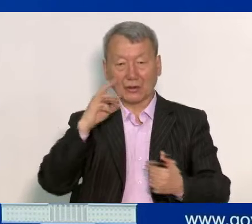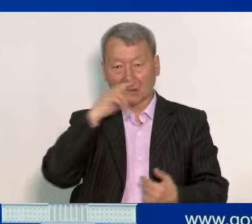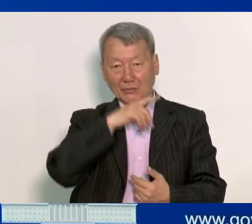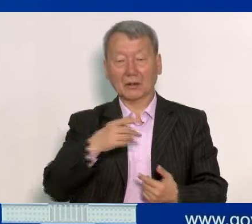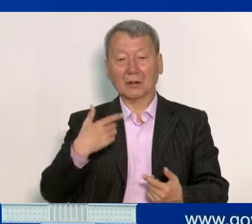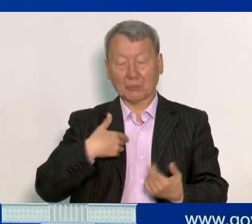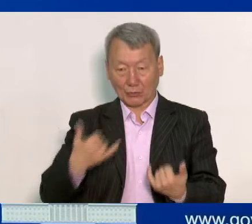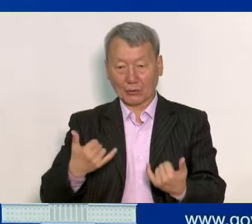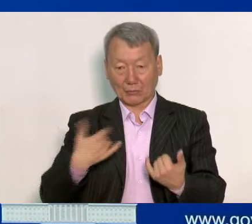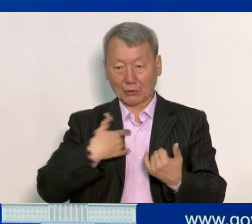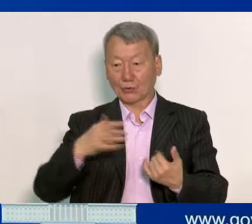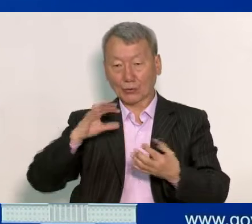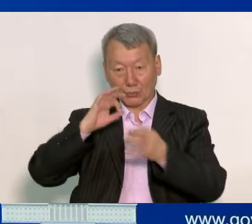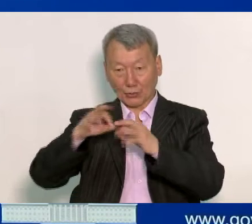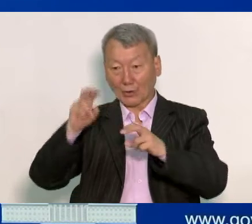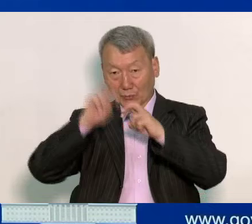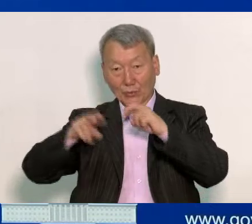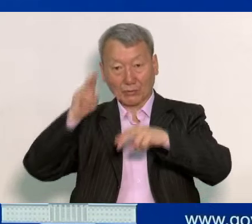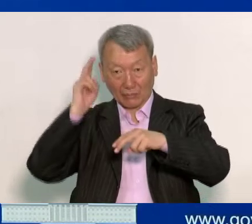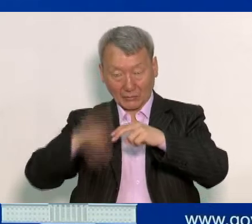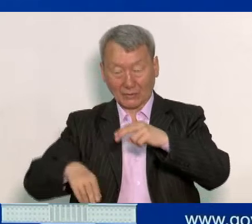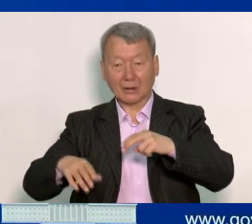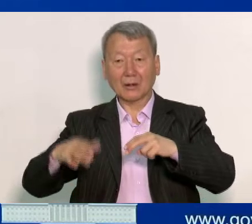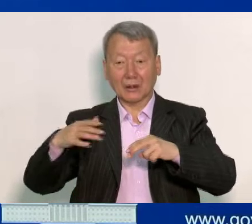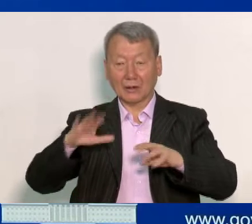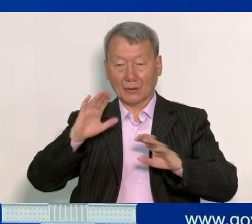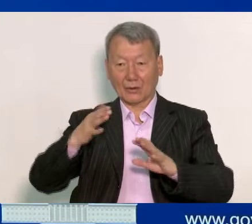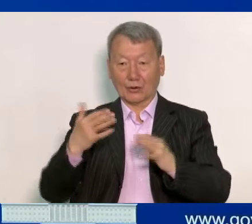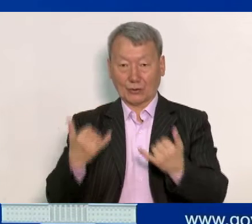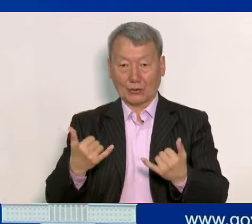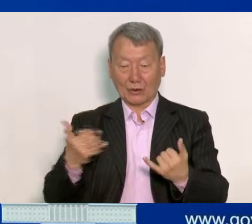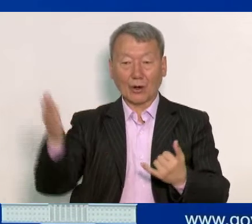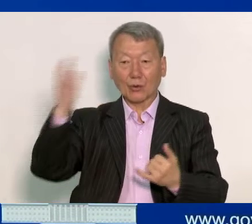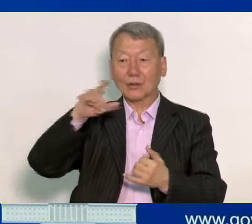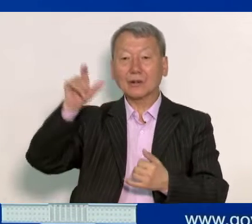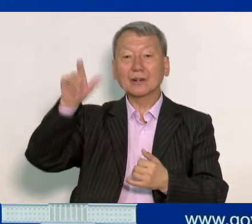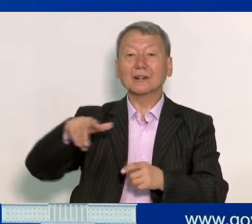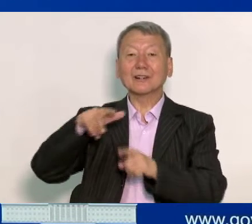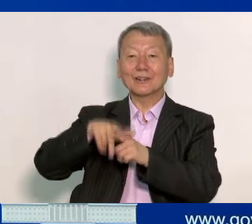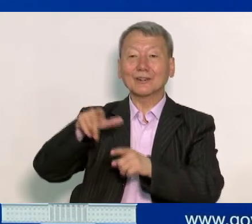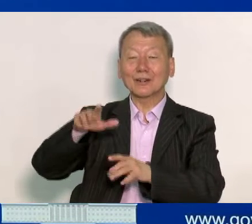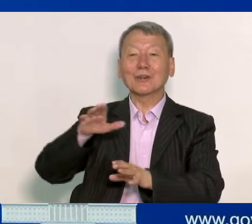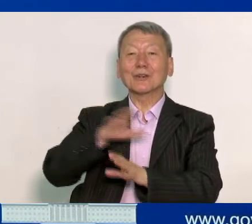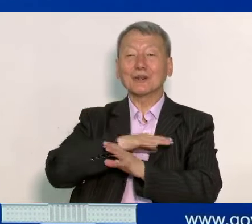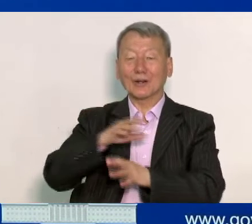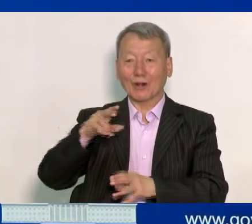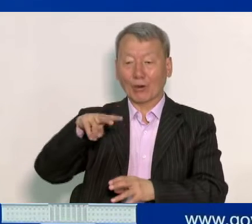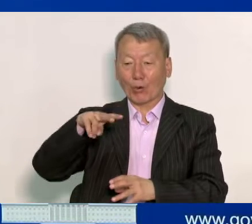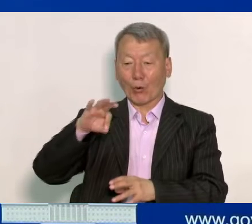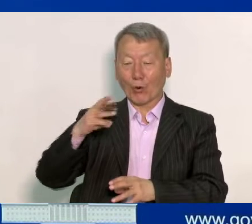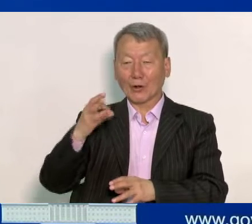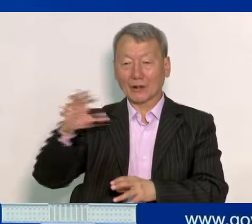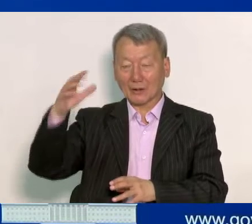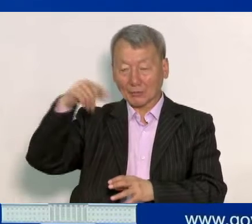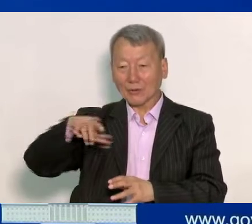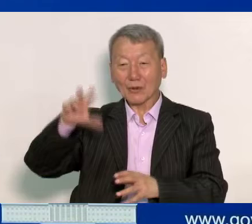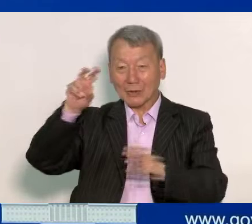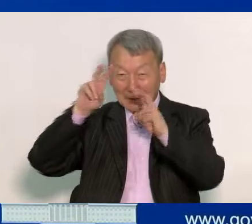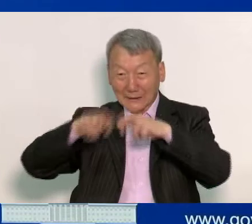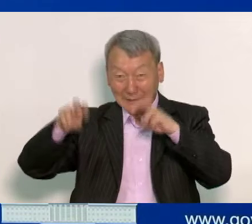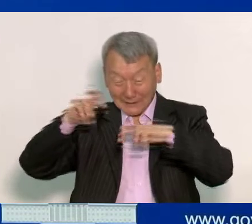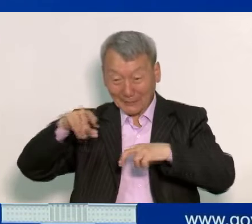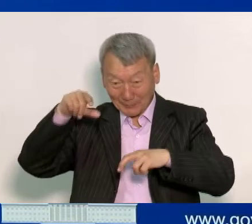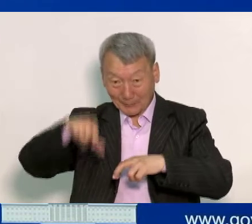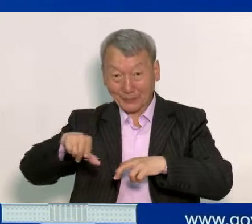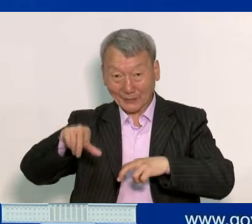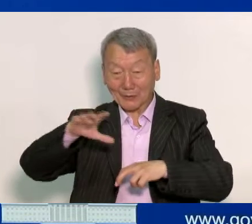биз толук изилдөөлөрдү жүргүздүк. Атайын ошол жылкыдан алынган каны, ошол ички органдарын баарын текшерсек,